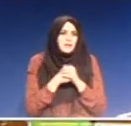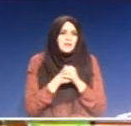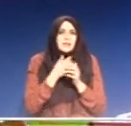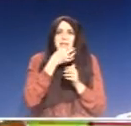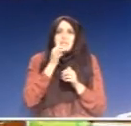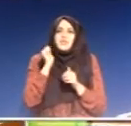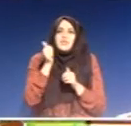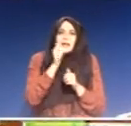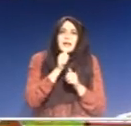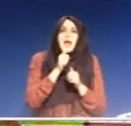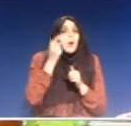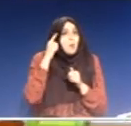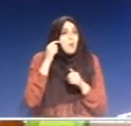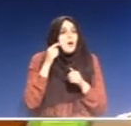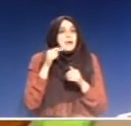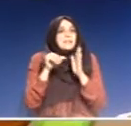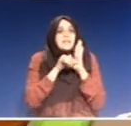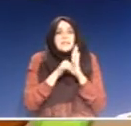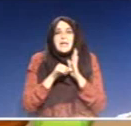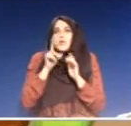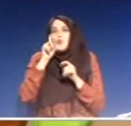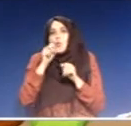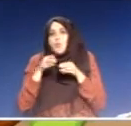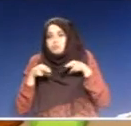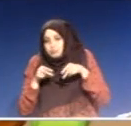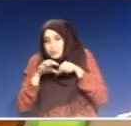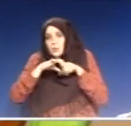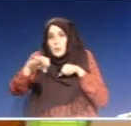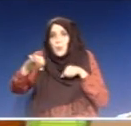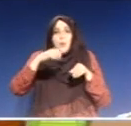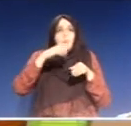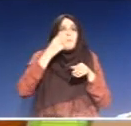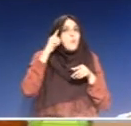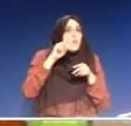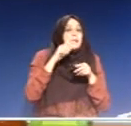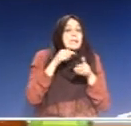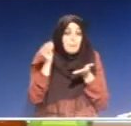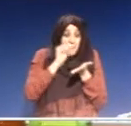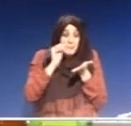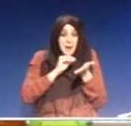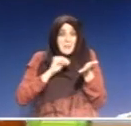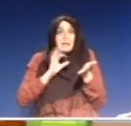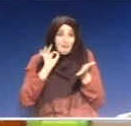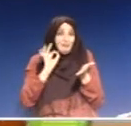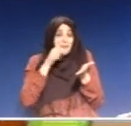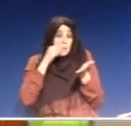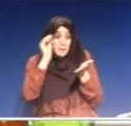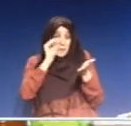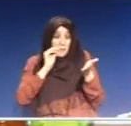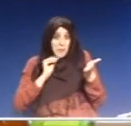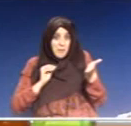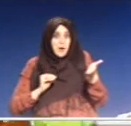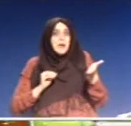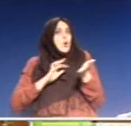ويوصل له الغاز ويوصل له وي وي وي هذيك ليتود كي نديروها هنا ليتود كي نديروها هنا بيسك حنا نديرو لوفي تاع لا توتالي تاع